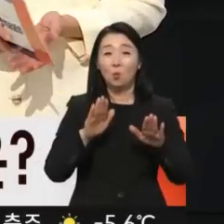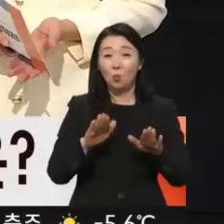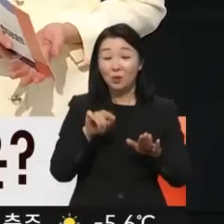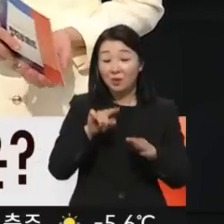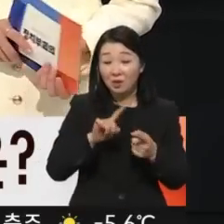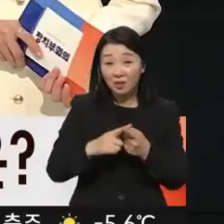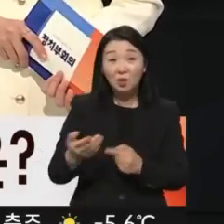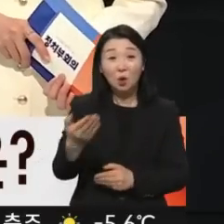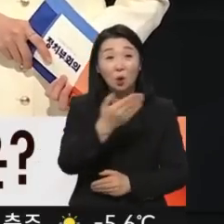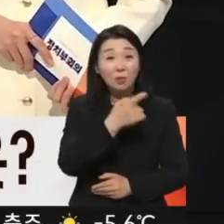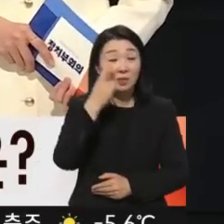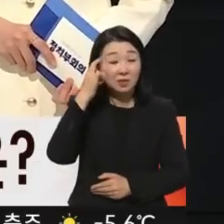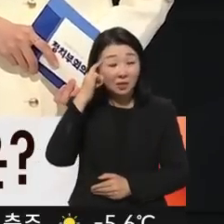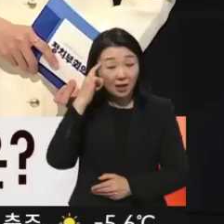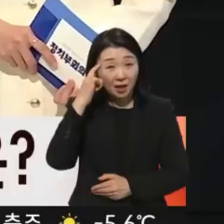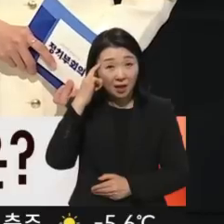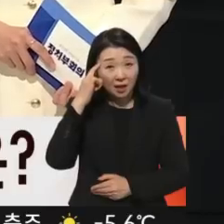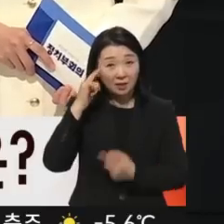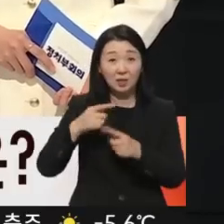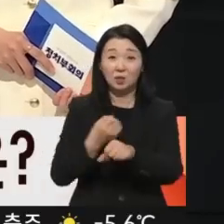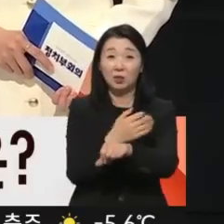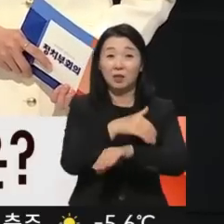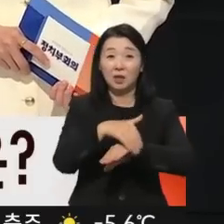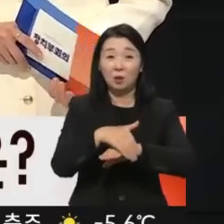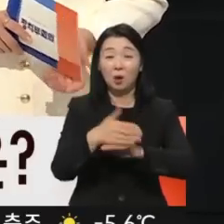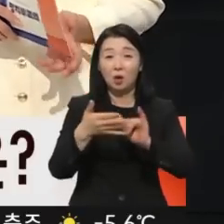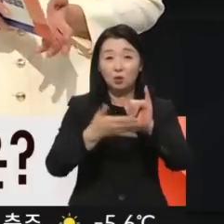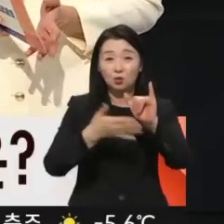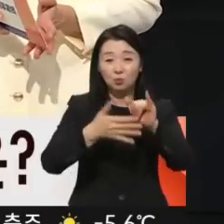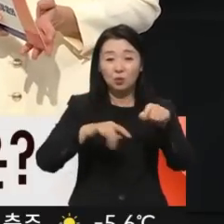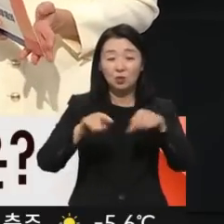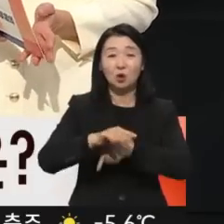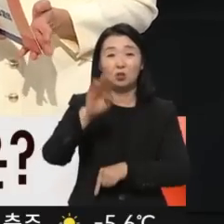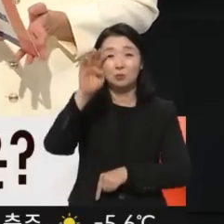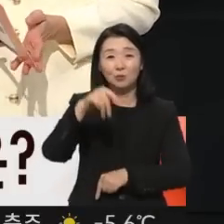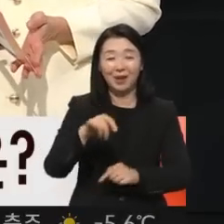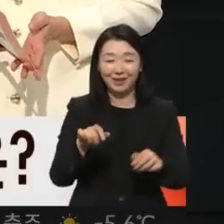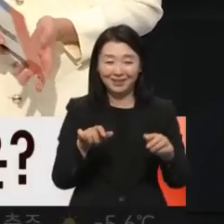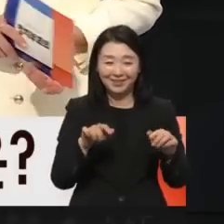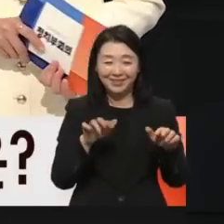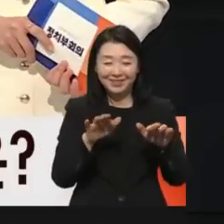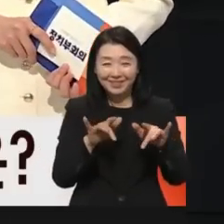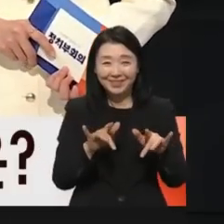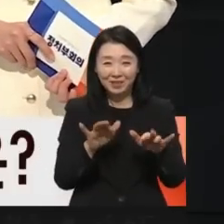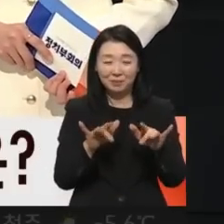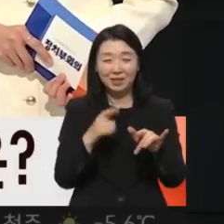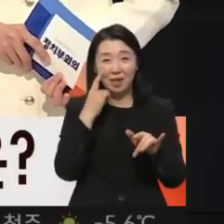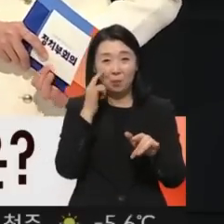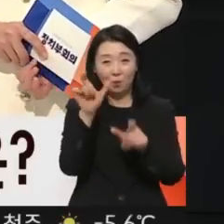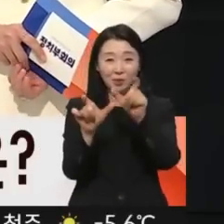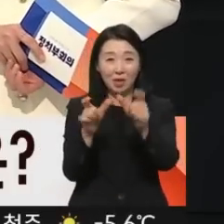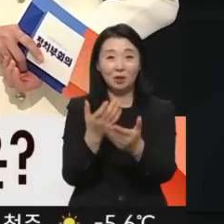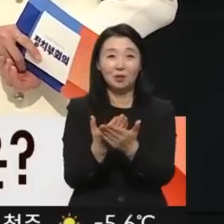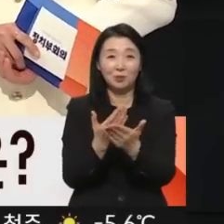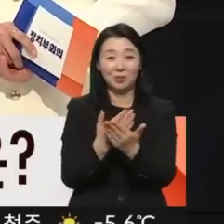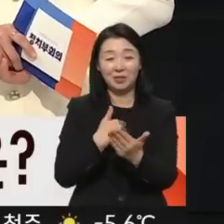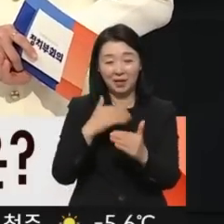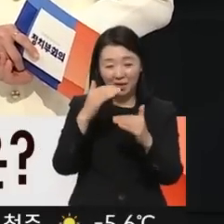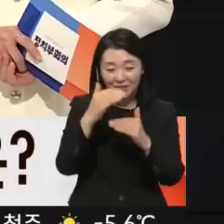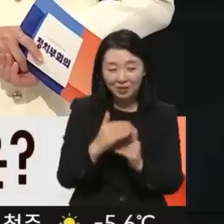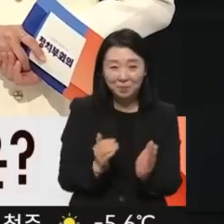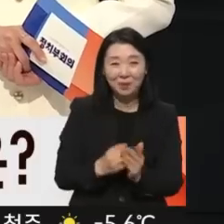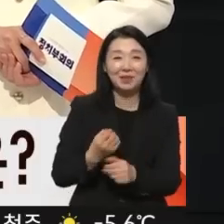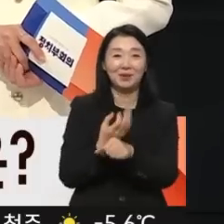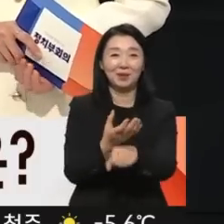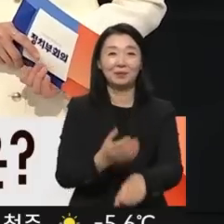여기에 대해서 여러분의 의견을 전할 예정인데요. 유튜브에 정치부 회의 실시간을 검색하시고 댓글을 보내 주시면 제가 잘 정리해서